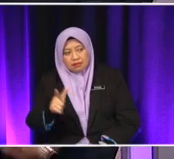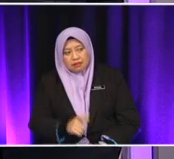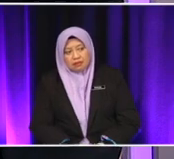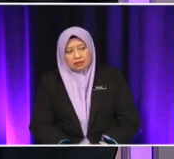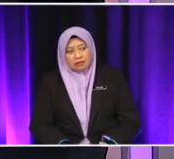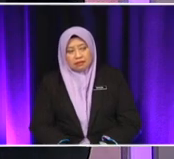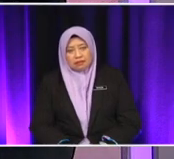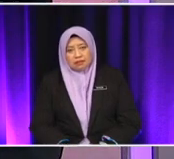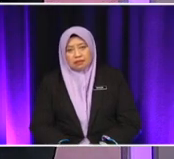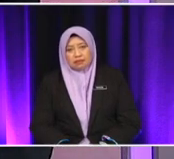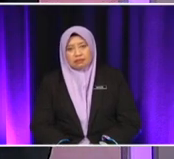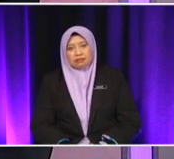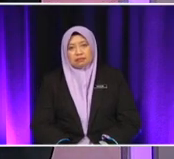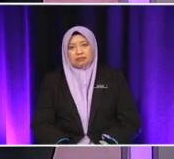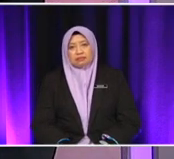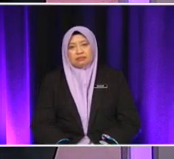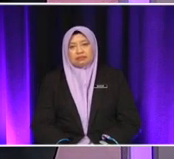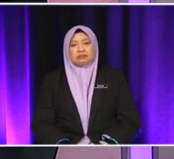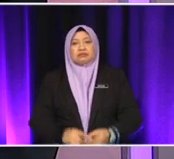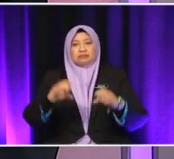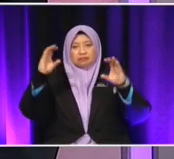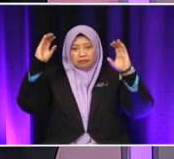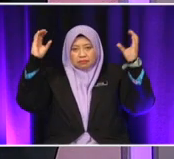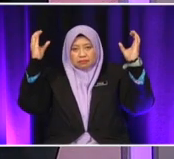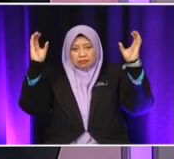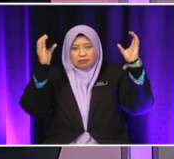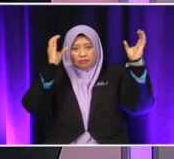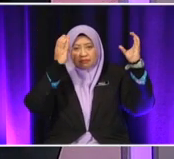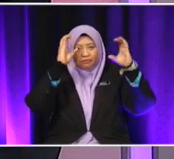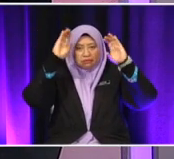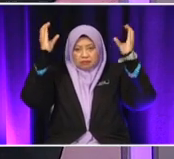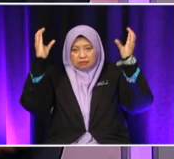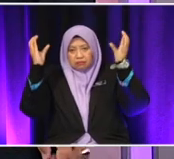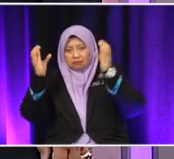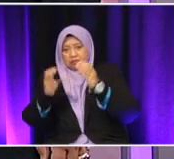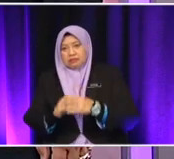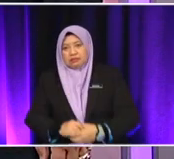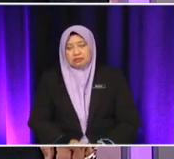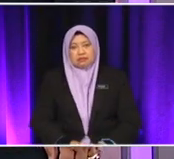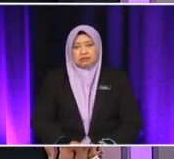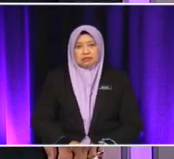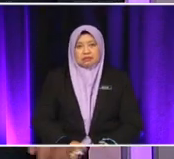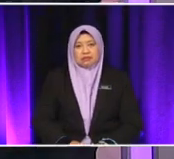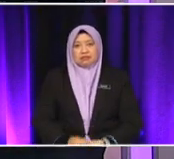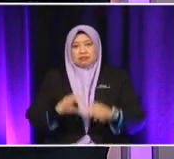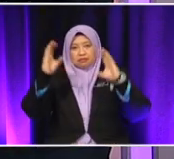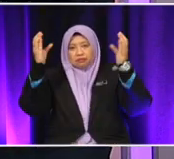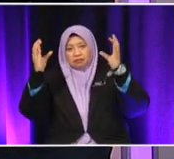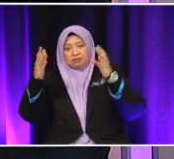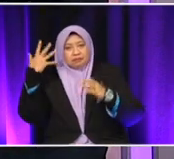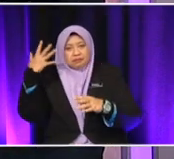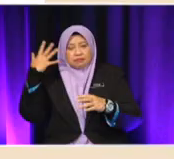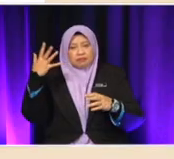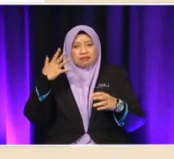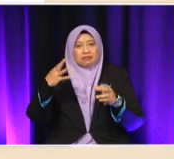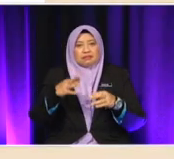penentu penawaran yang seterusnya disebabkan oleh cuaca panas cuaca